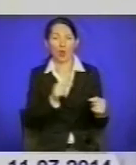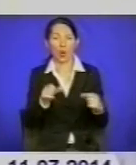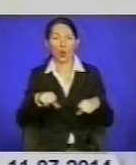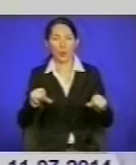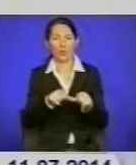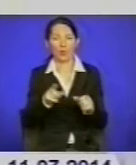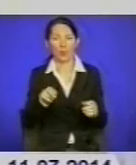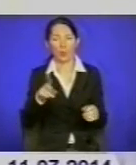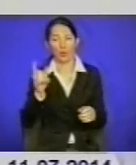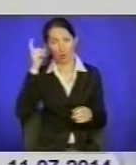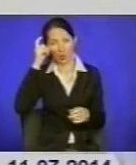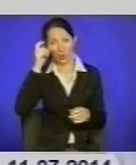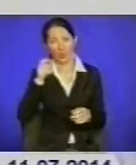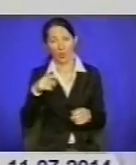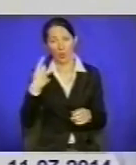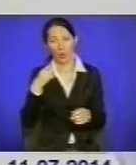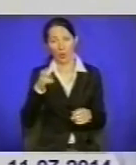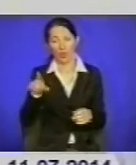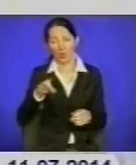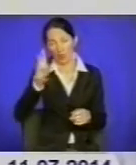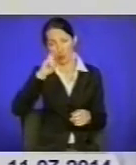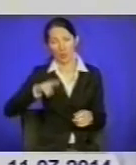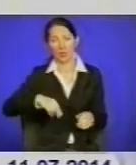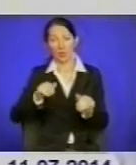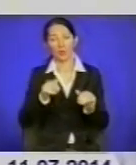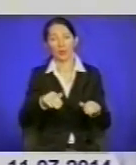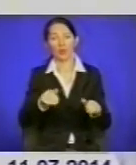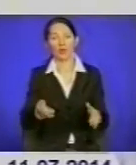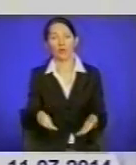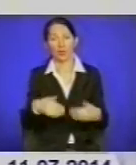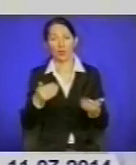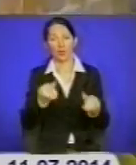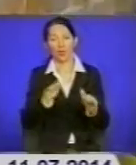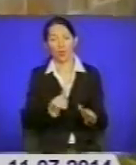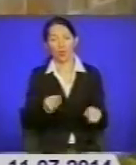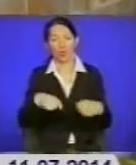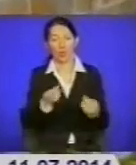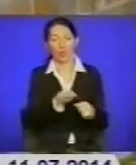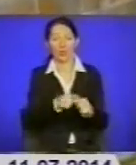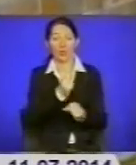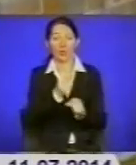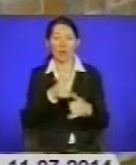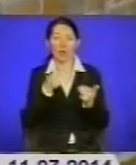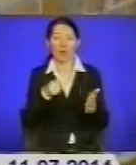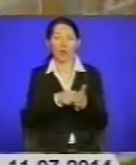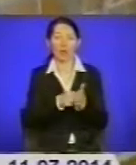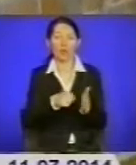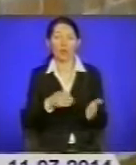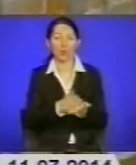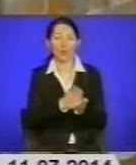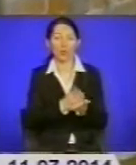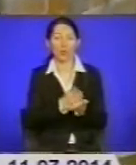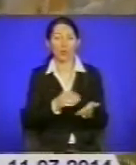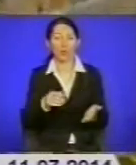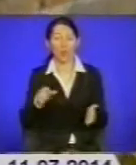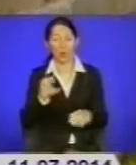державній адміністрації винесено рішення щодо передачі даної консерви для згодування службовим собакам кінологічному центру